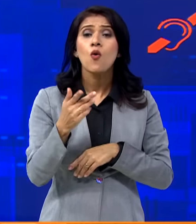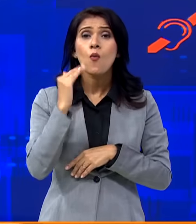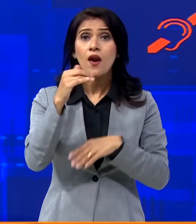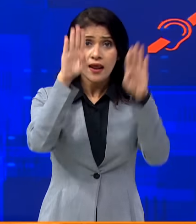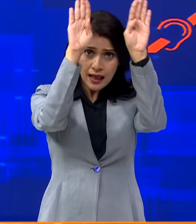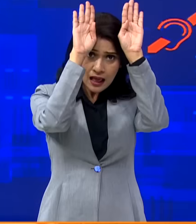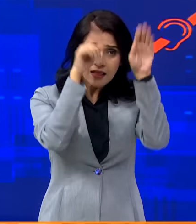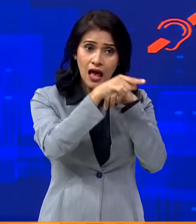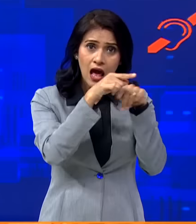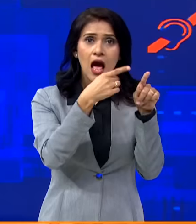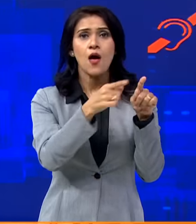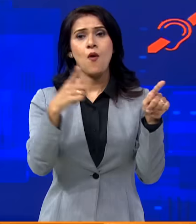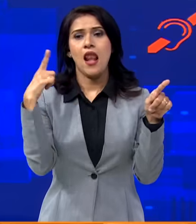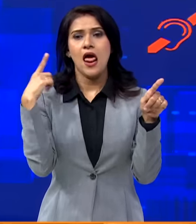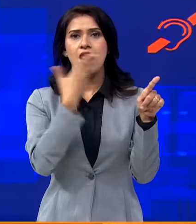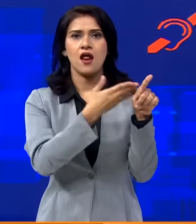खाऊंगा